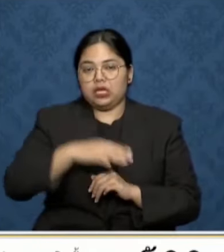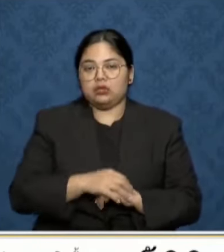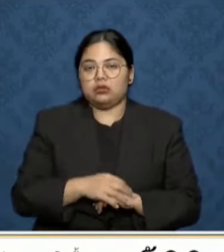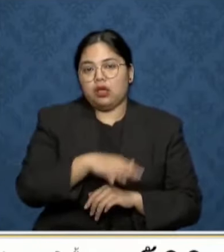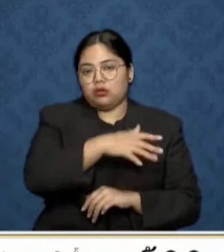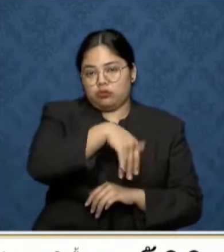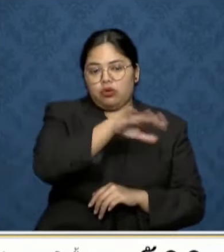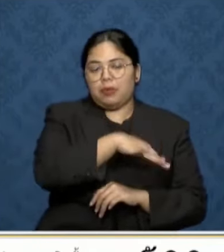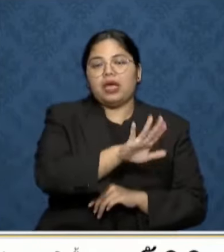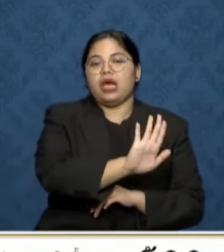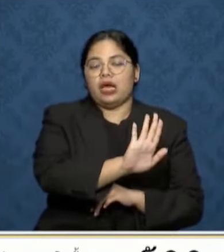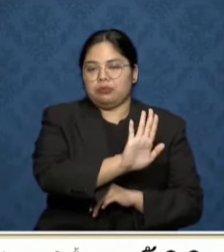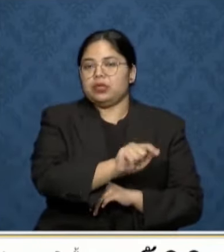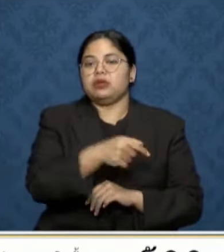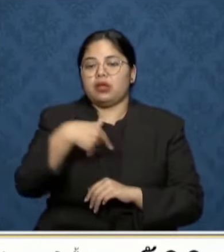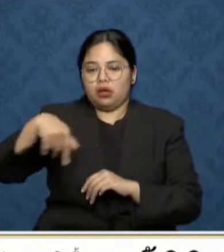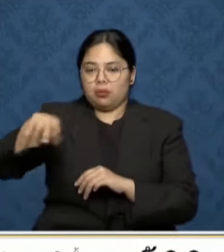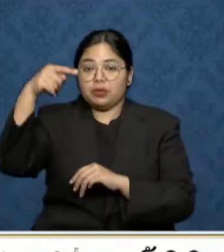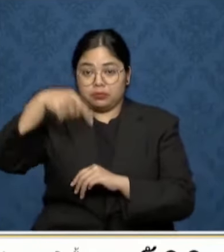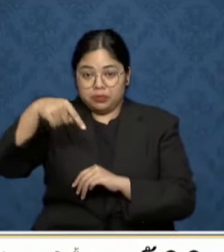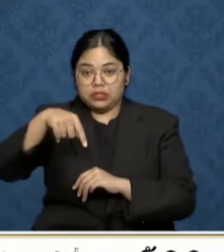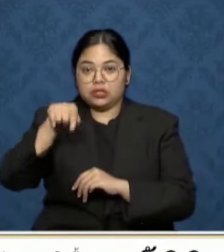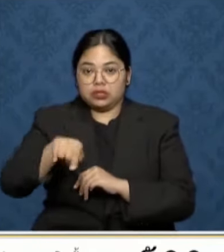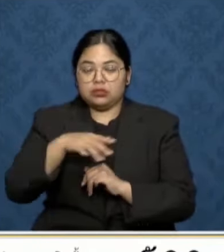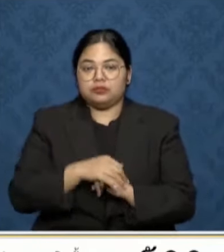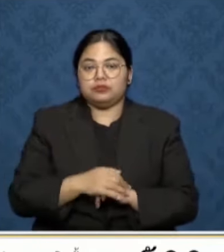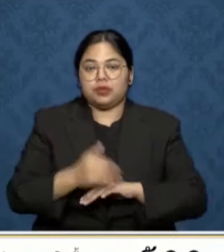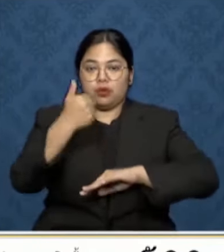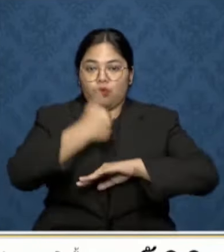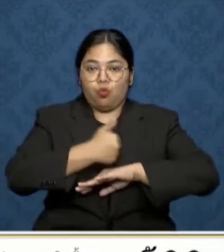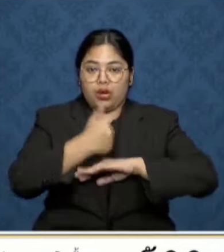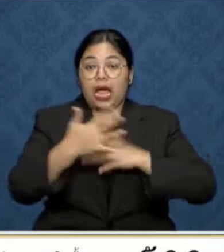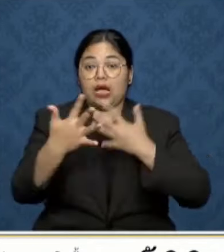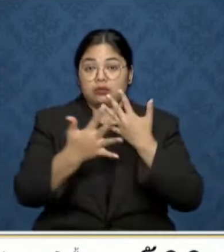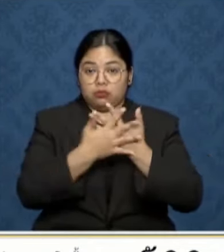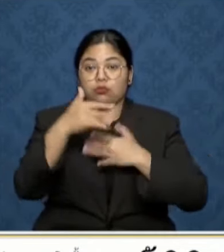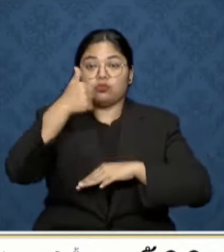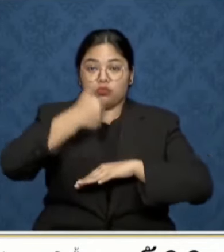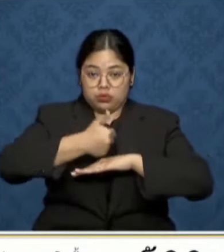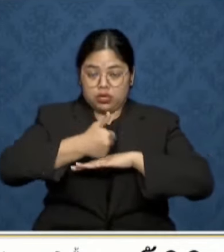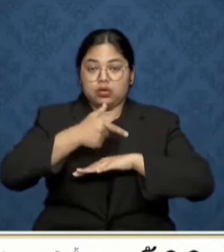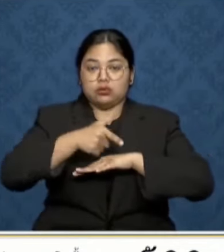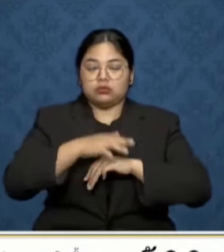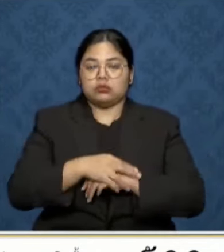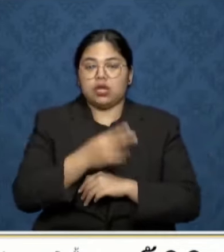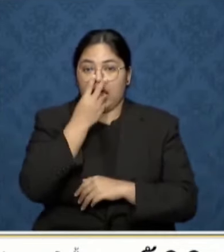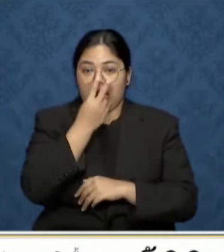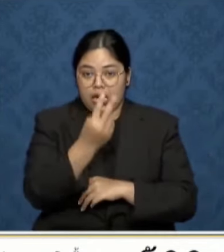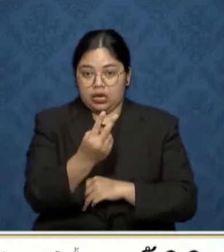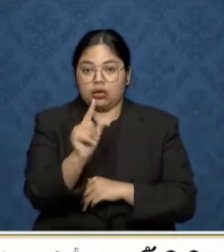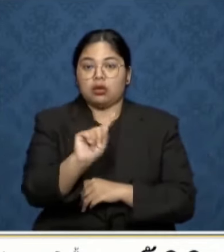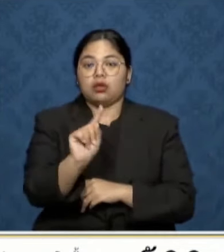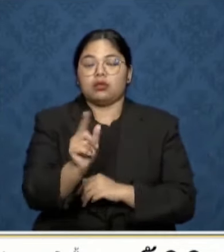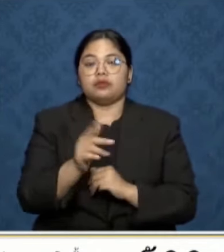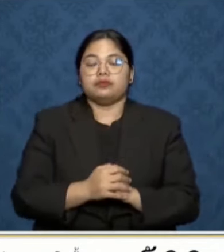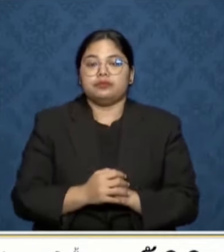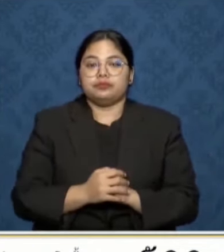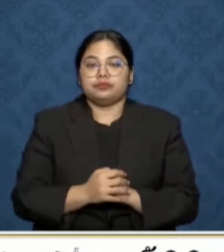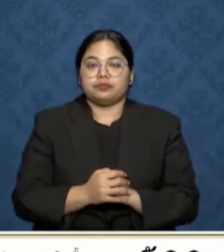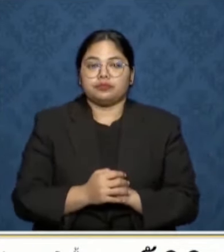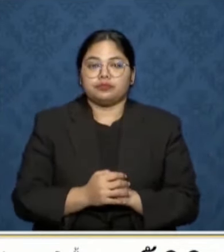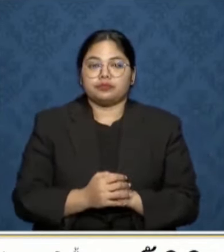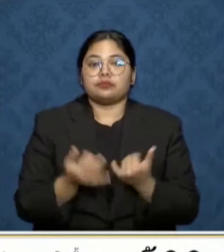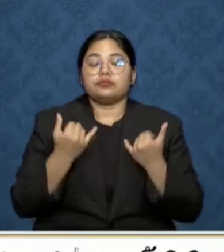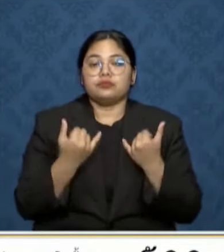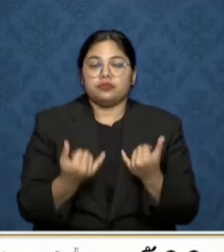กรณีทั่วไปแล้วกรณีพิเศษเนี่ย ถ้าท่านอธิบดีเห็นเห็นีกแล้วผมคือ